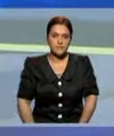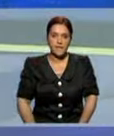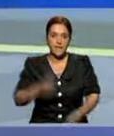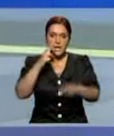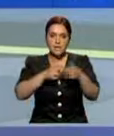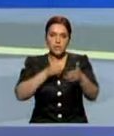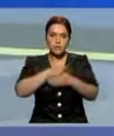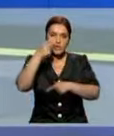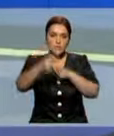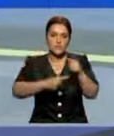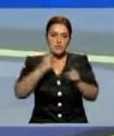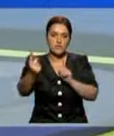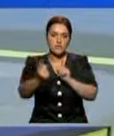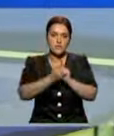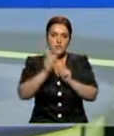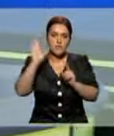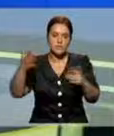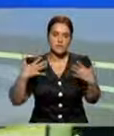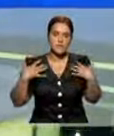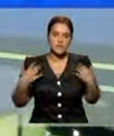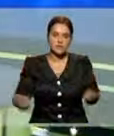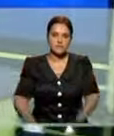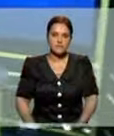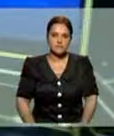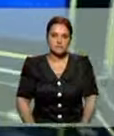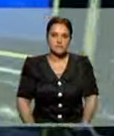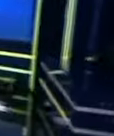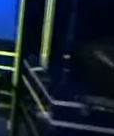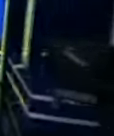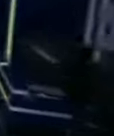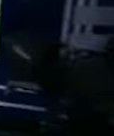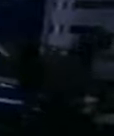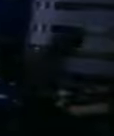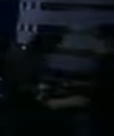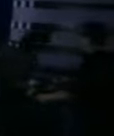К этому часу у нас все. Ищите новости на сайте хабар.кз. До свидания.